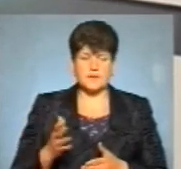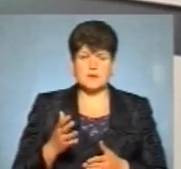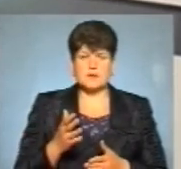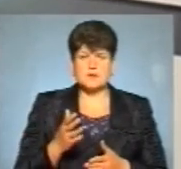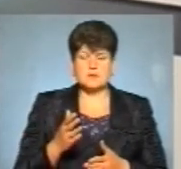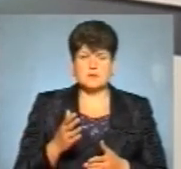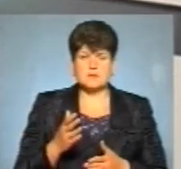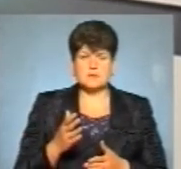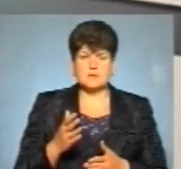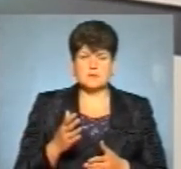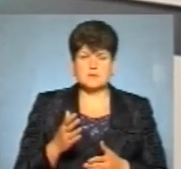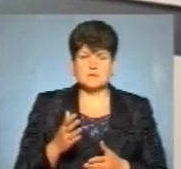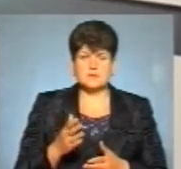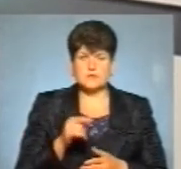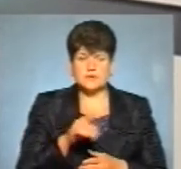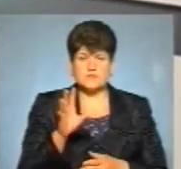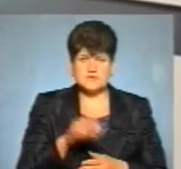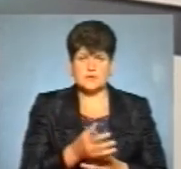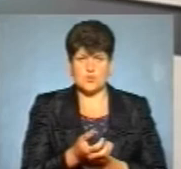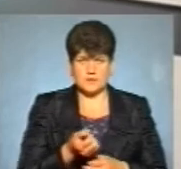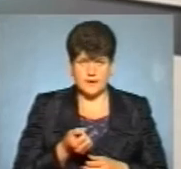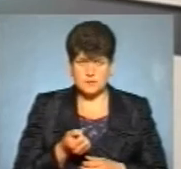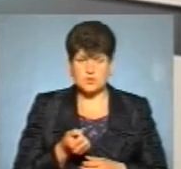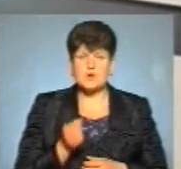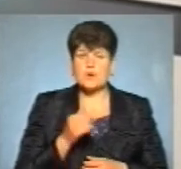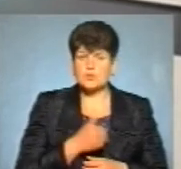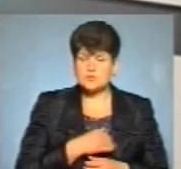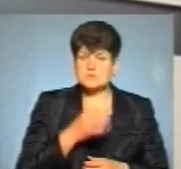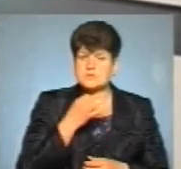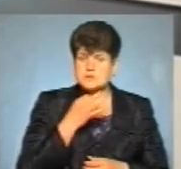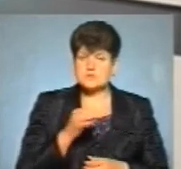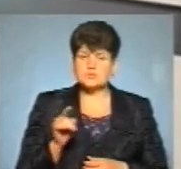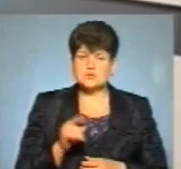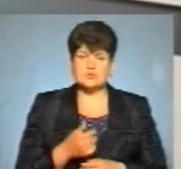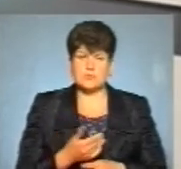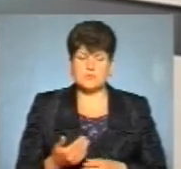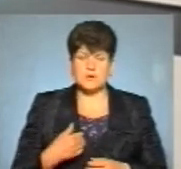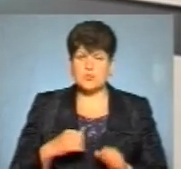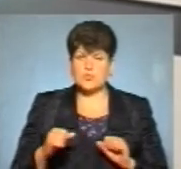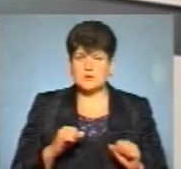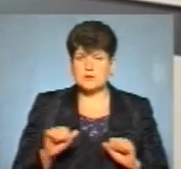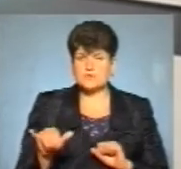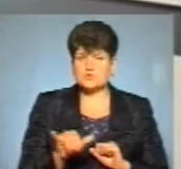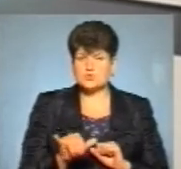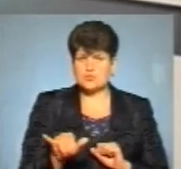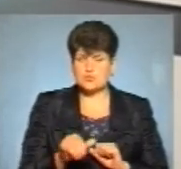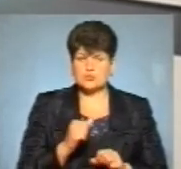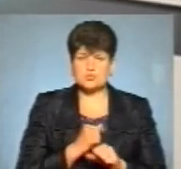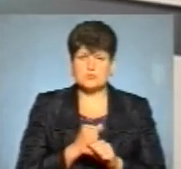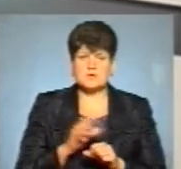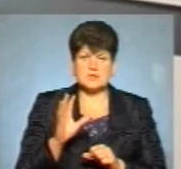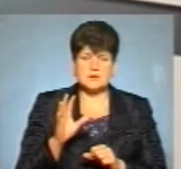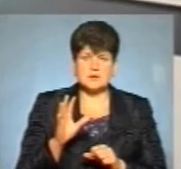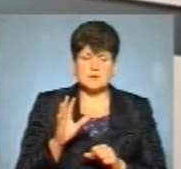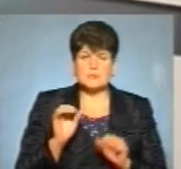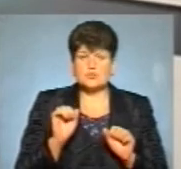форма, вони всі отримують. Тоді хочу зазначити, що ми як управління в суботу зробили, можливо,